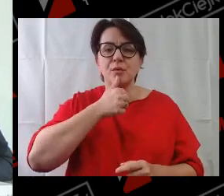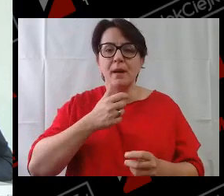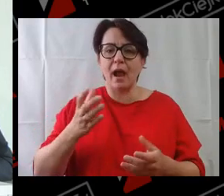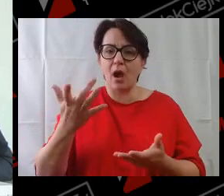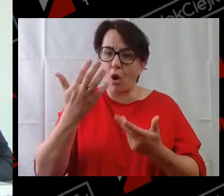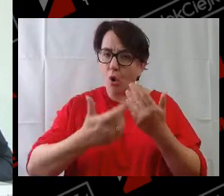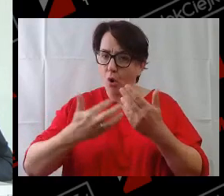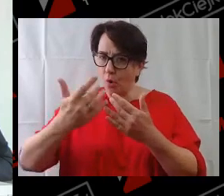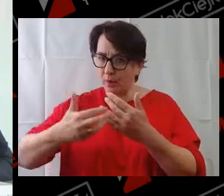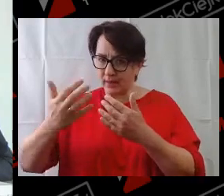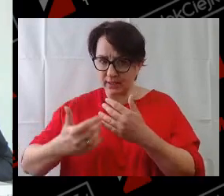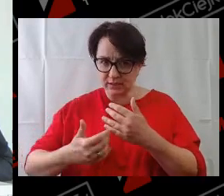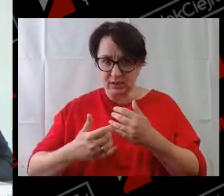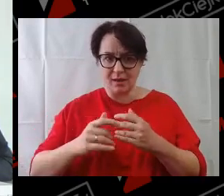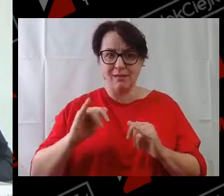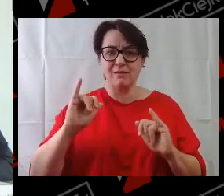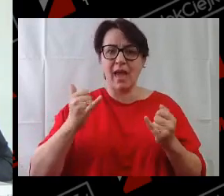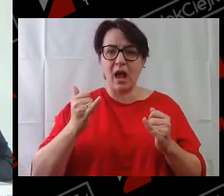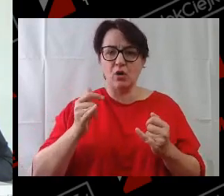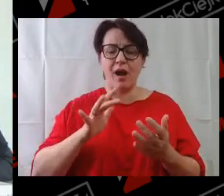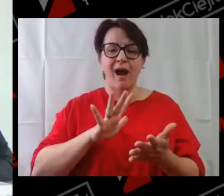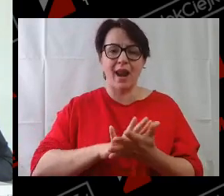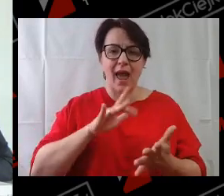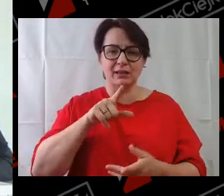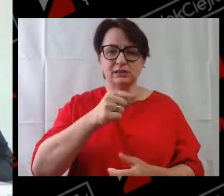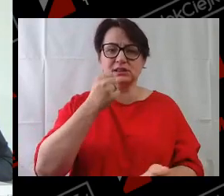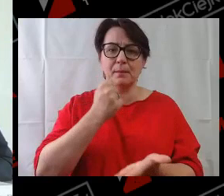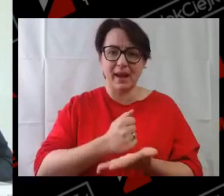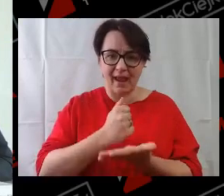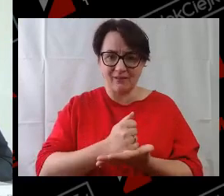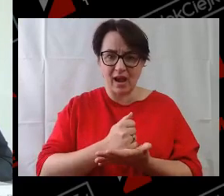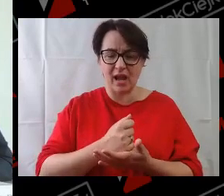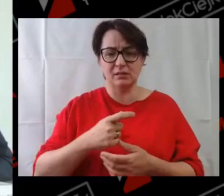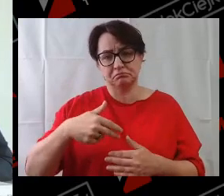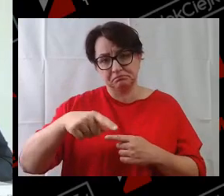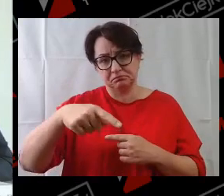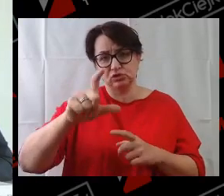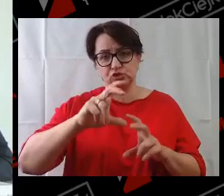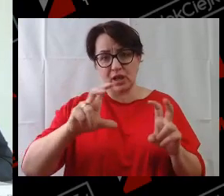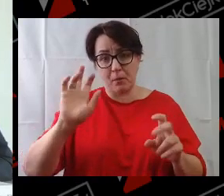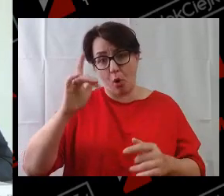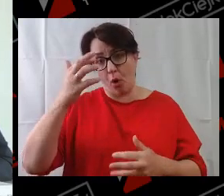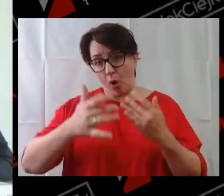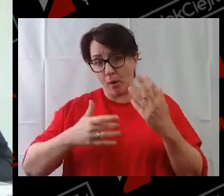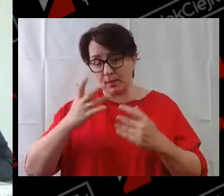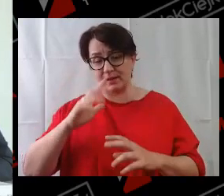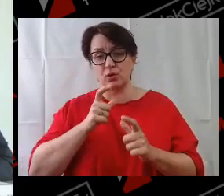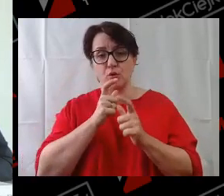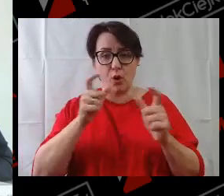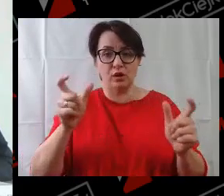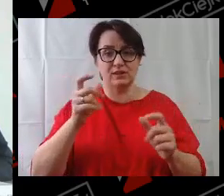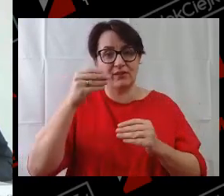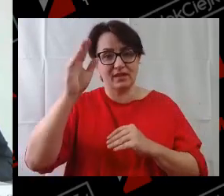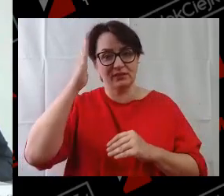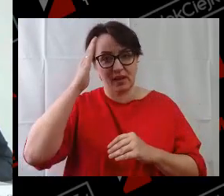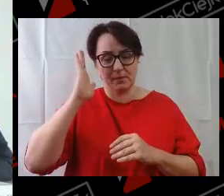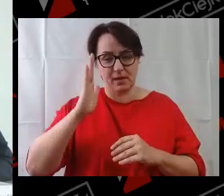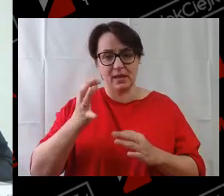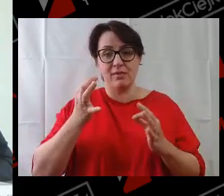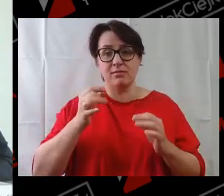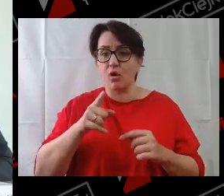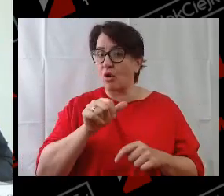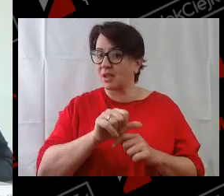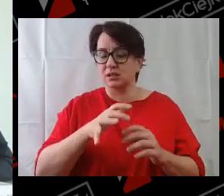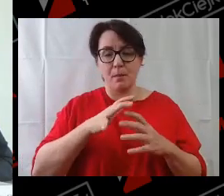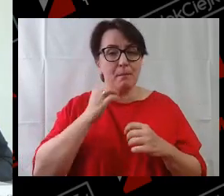i jakości charakterze tych spraw więc za jakiś czas Może się policzymy będziemy wiedzieć więcej po prostu bardzo dużo